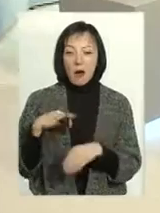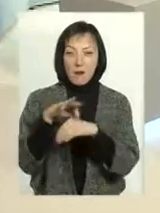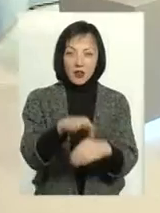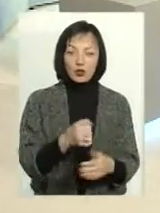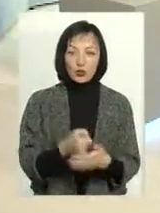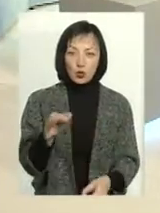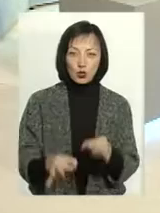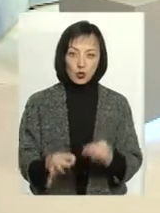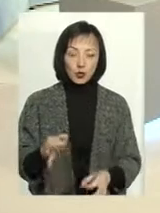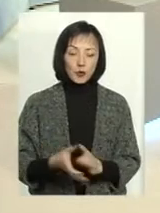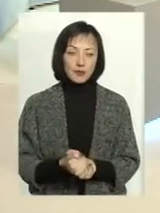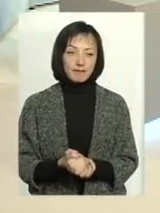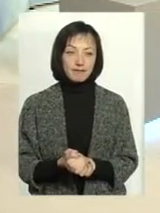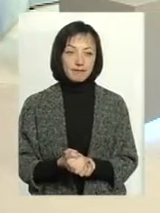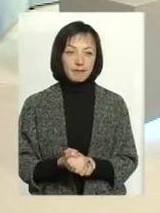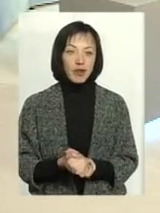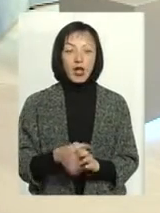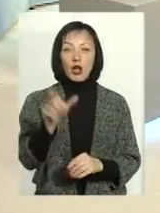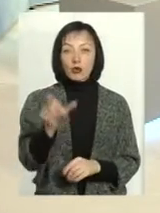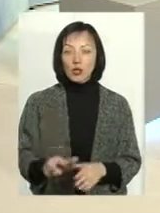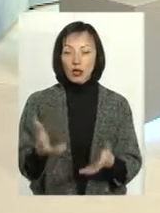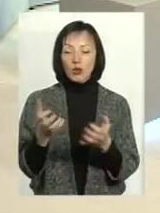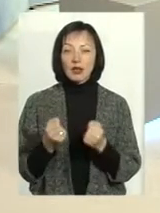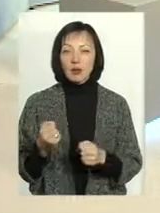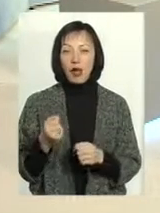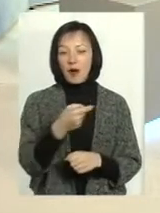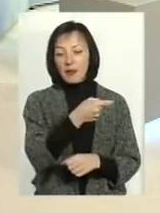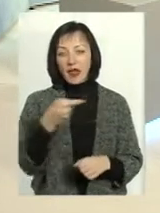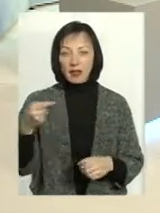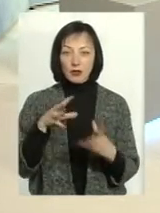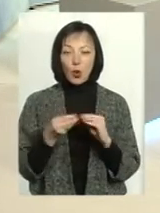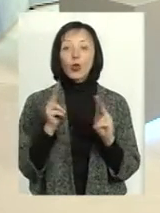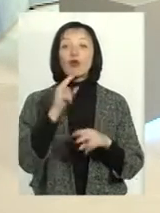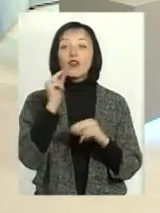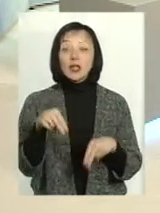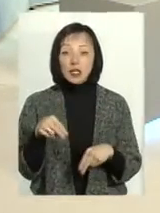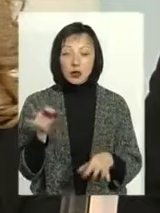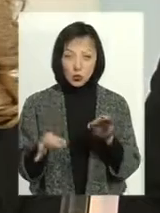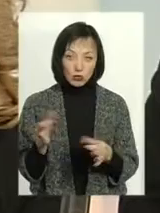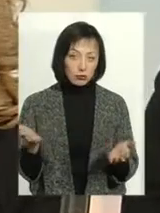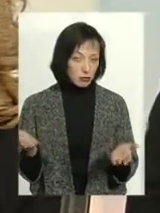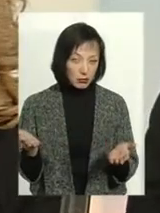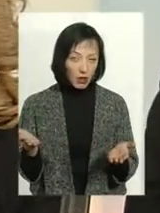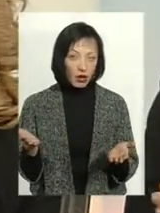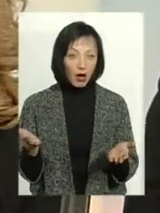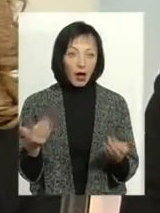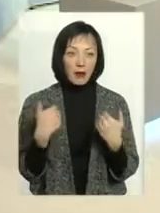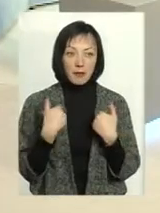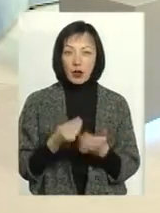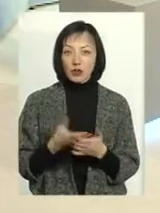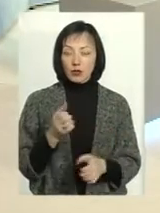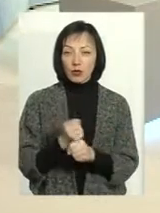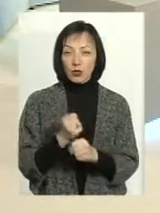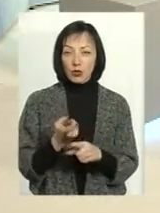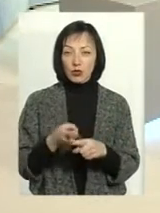поведу до суду. Людина отримує негативний результат. Хто винний? Суд. В той час, якби от ми оцінювали роботу